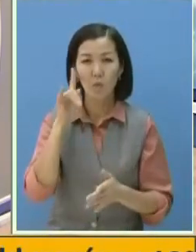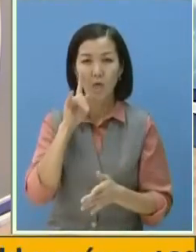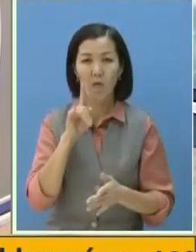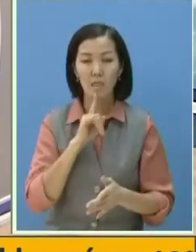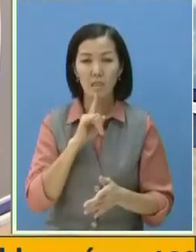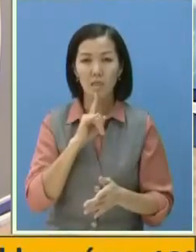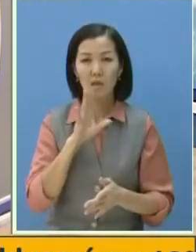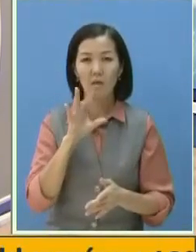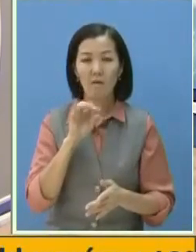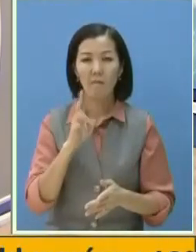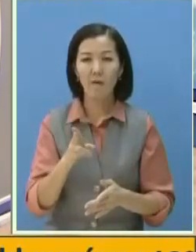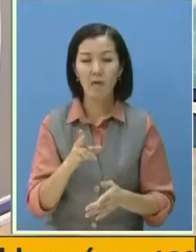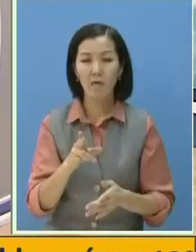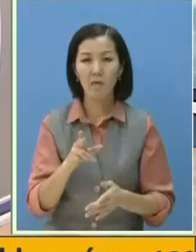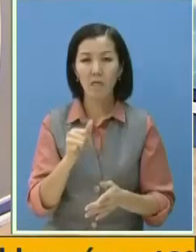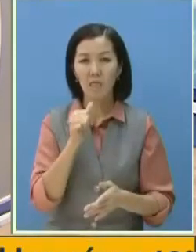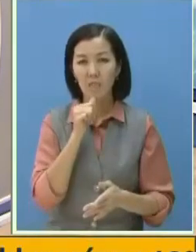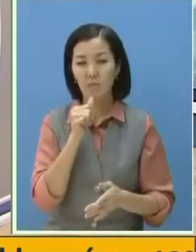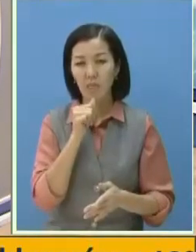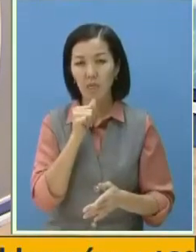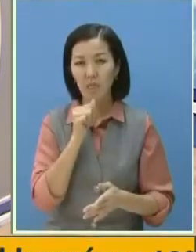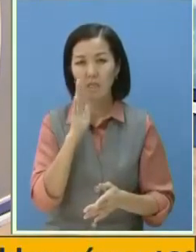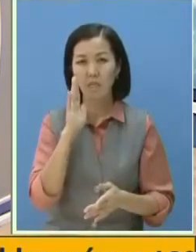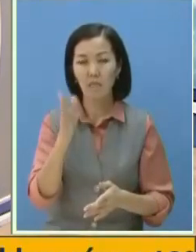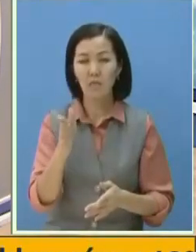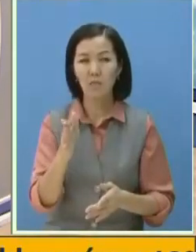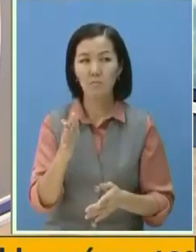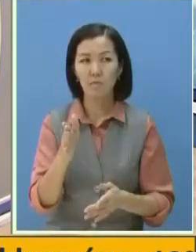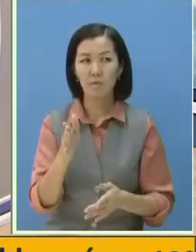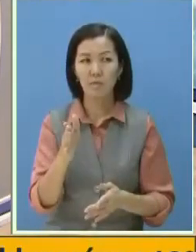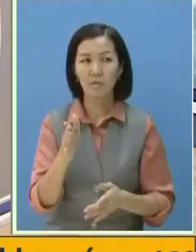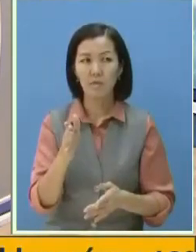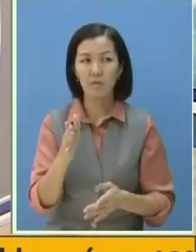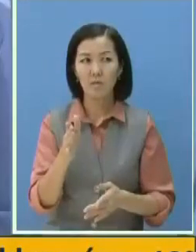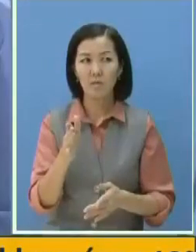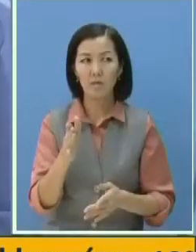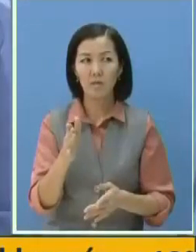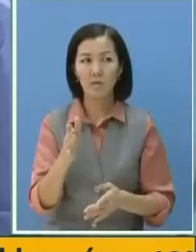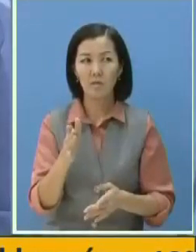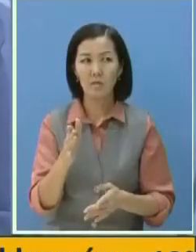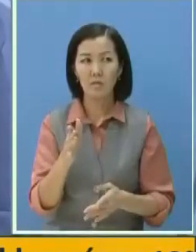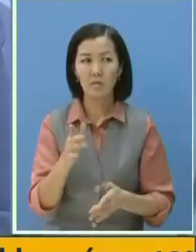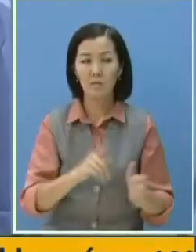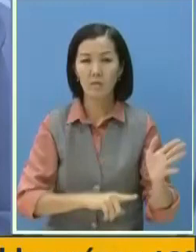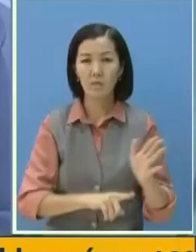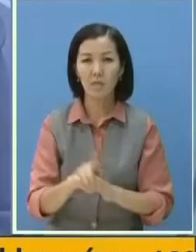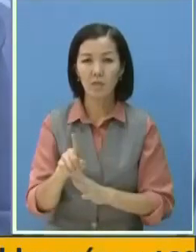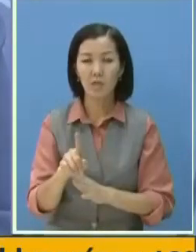и о испытаниях, дальнейших испытаниях и регистрации, и о начале